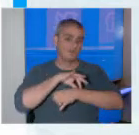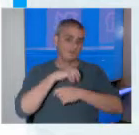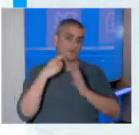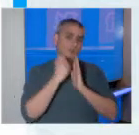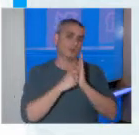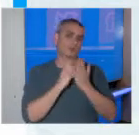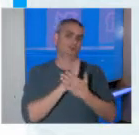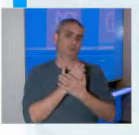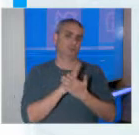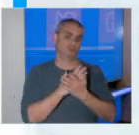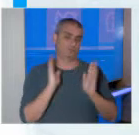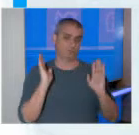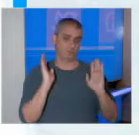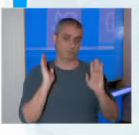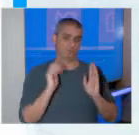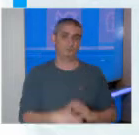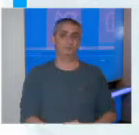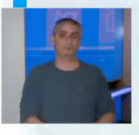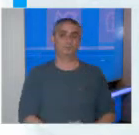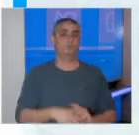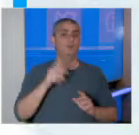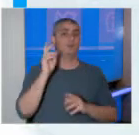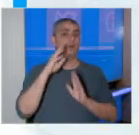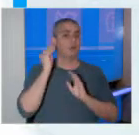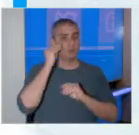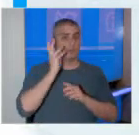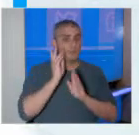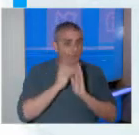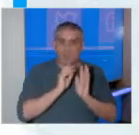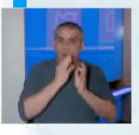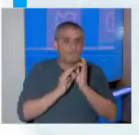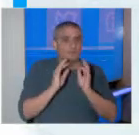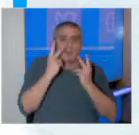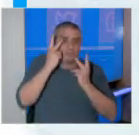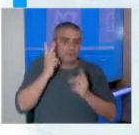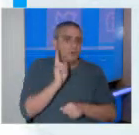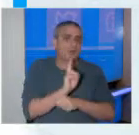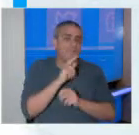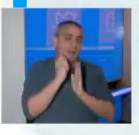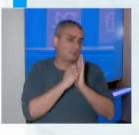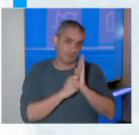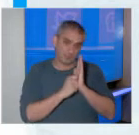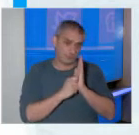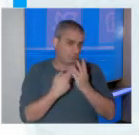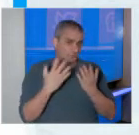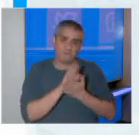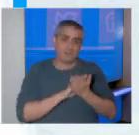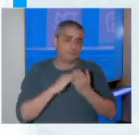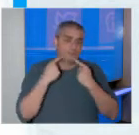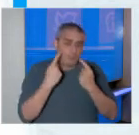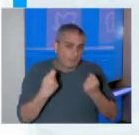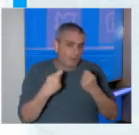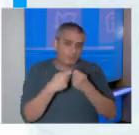הרופאים והתקנות שנקבעו. הודעה מקפידה לא לפרט מה משמעות ההקפדה על